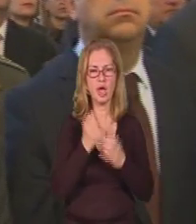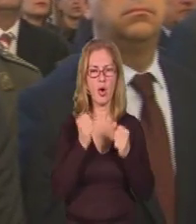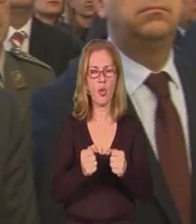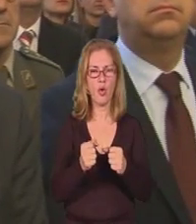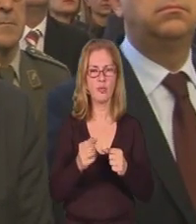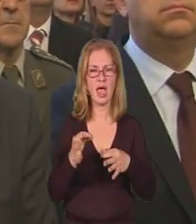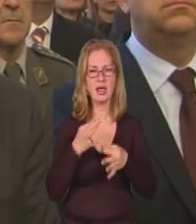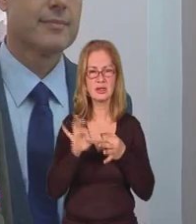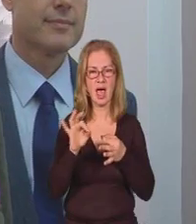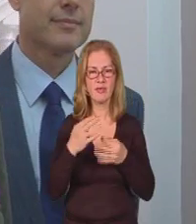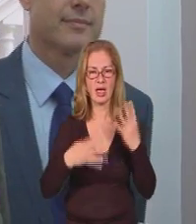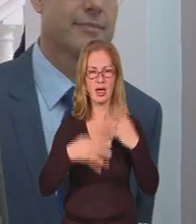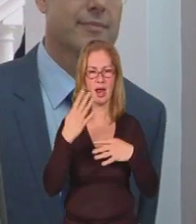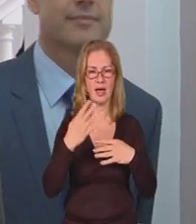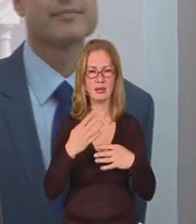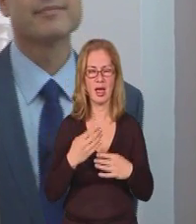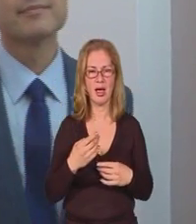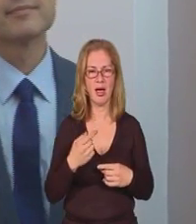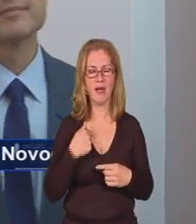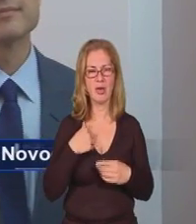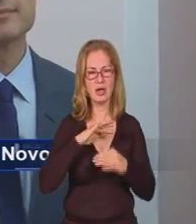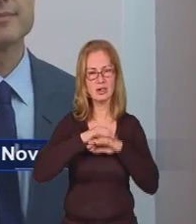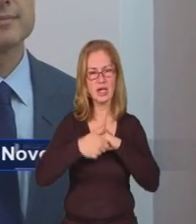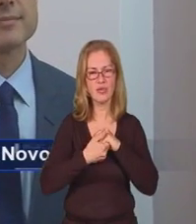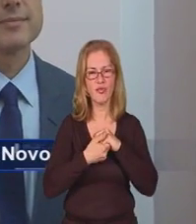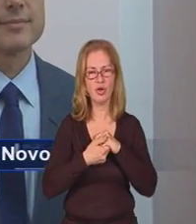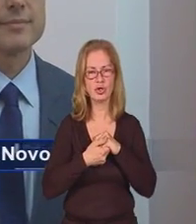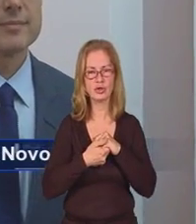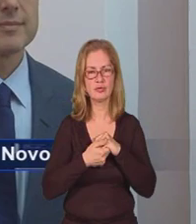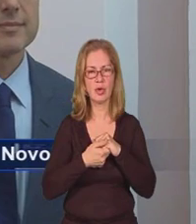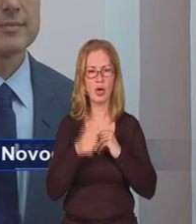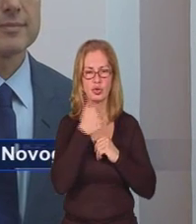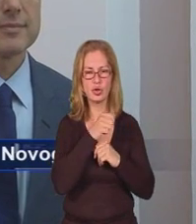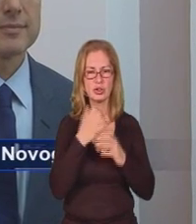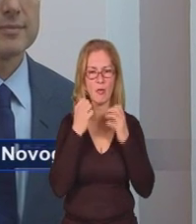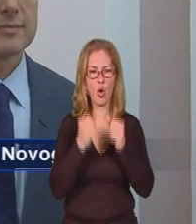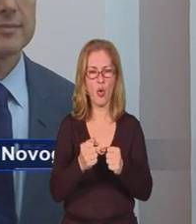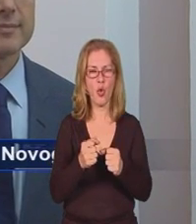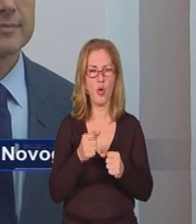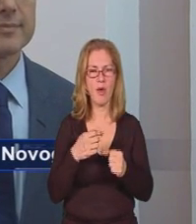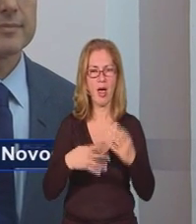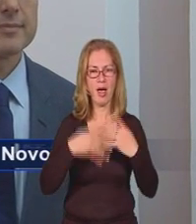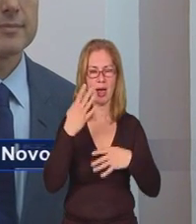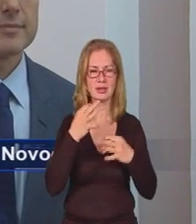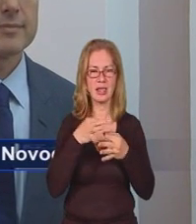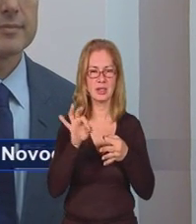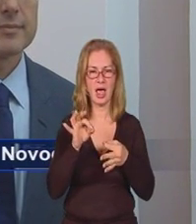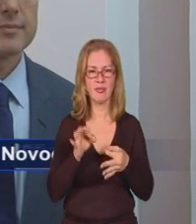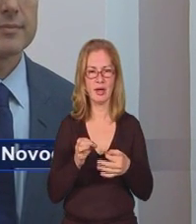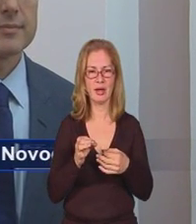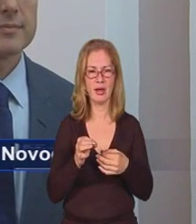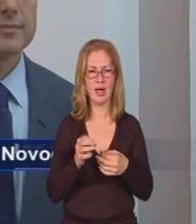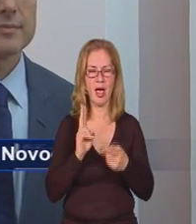bude kum na slavi grada. Dozvolite mi da pre svega izrazim svoje zadovoljstvo što sam imao priliku da budem kum gradske